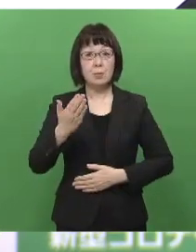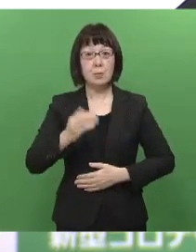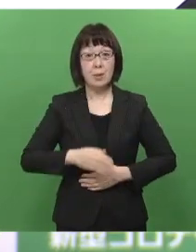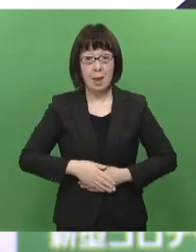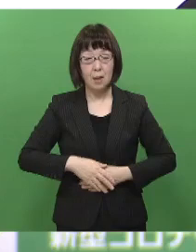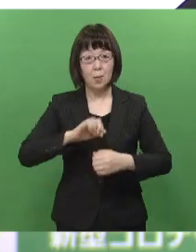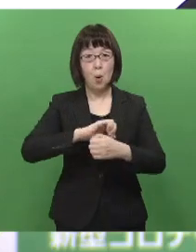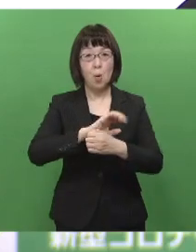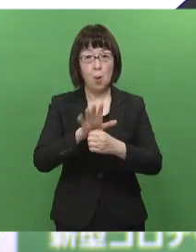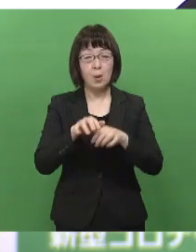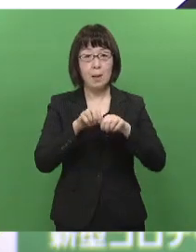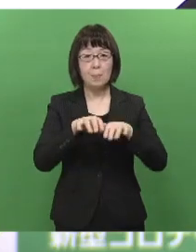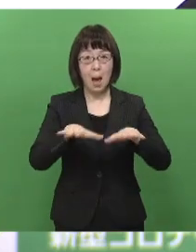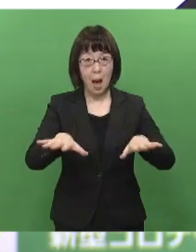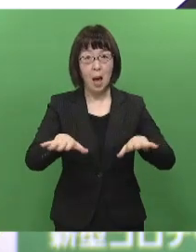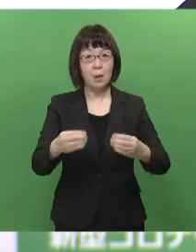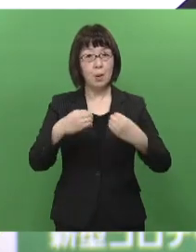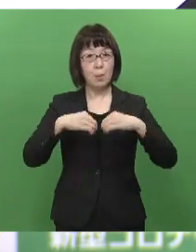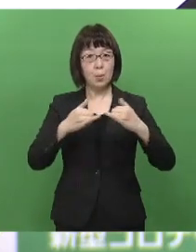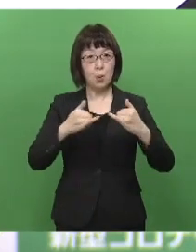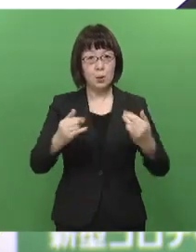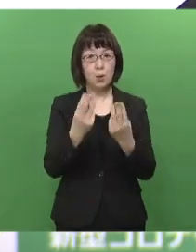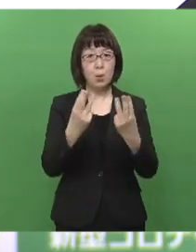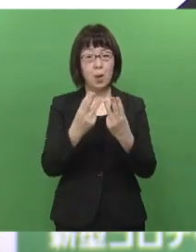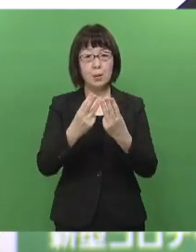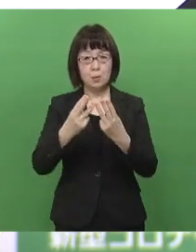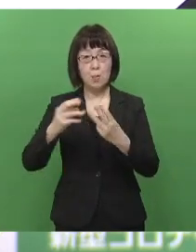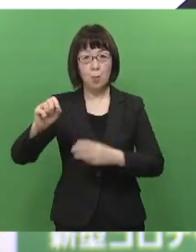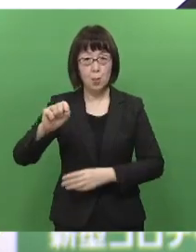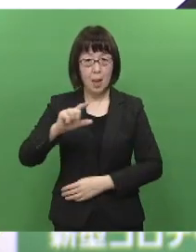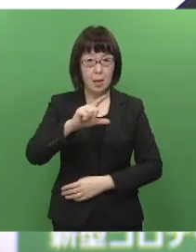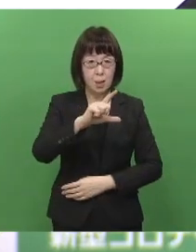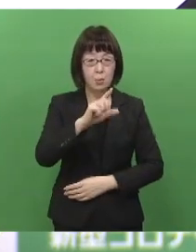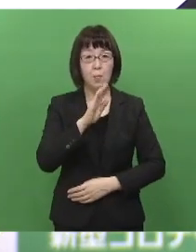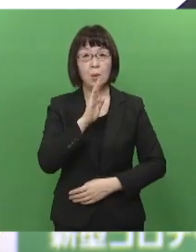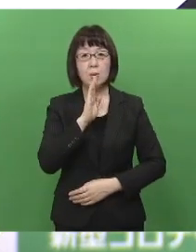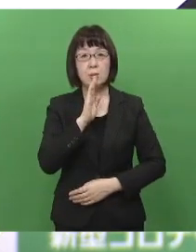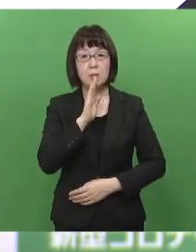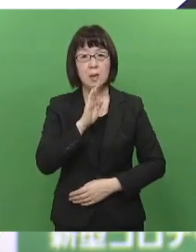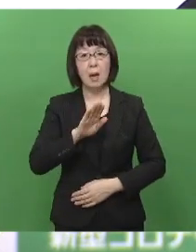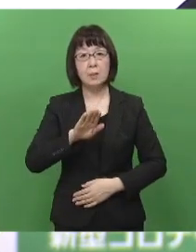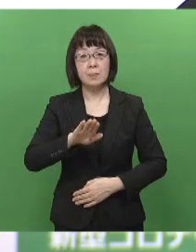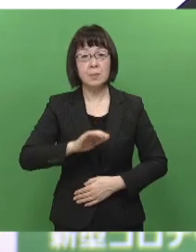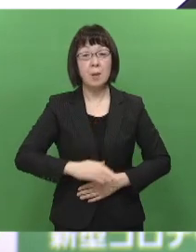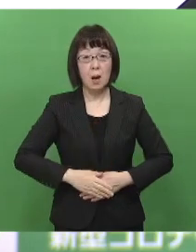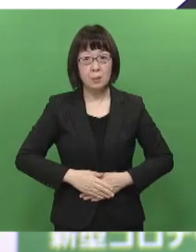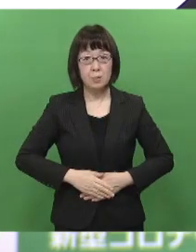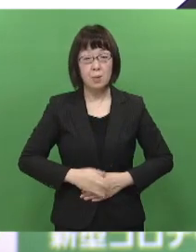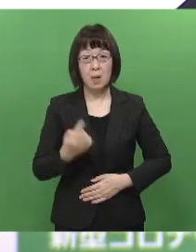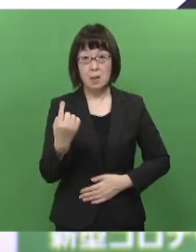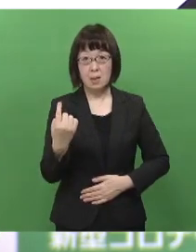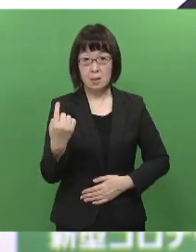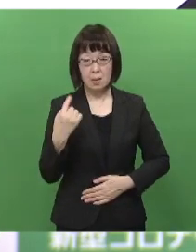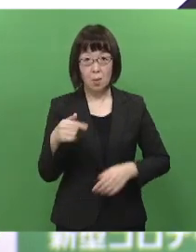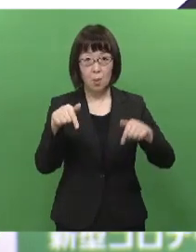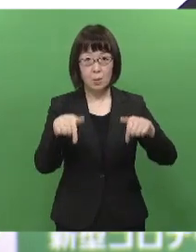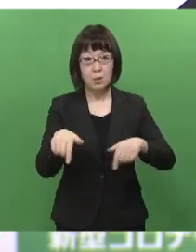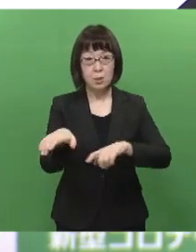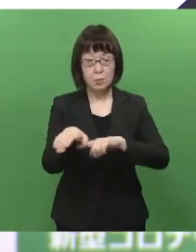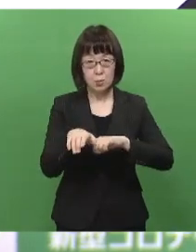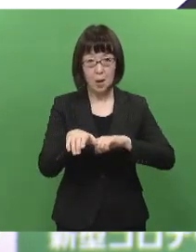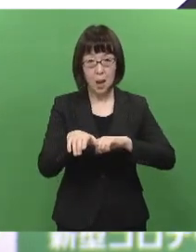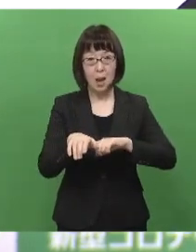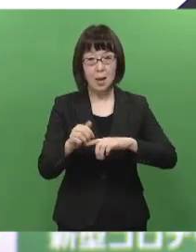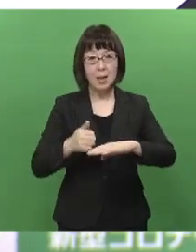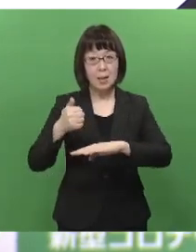数が増えていることは事実であります。昨日の西村担当大臣が挙げられた数値